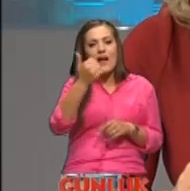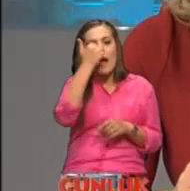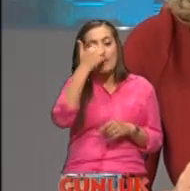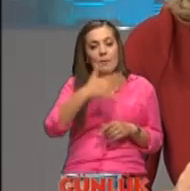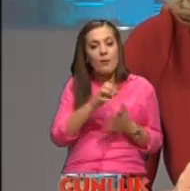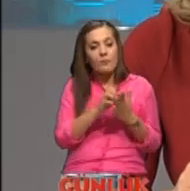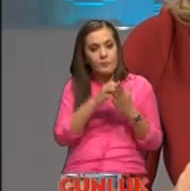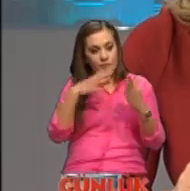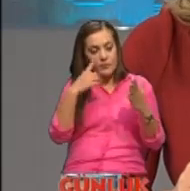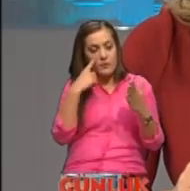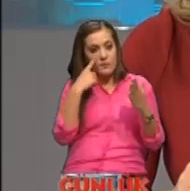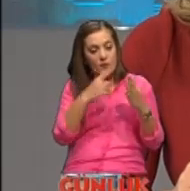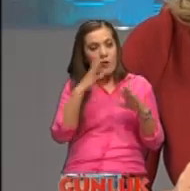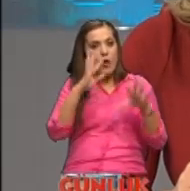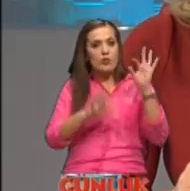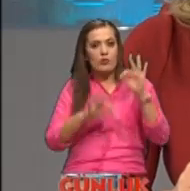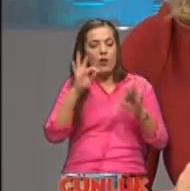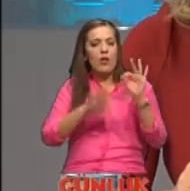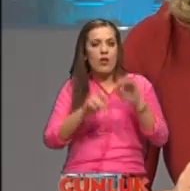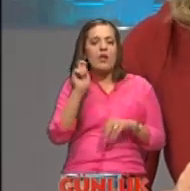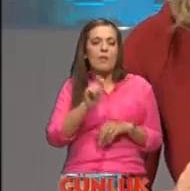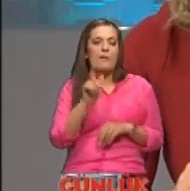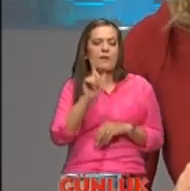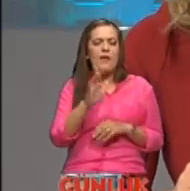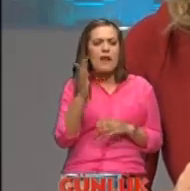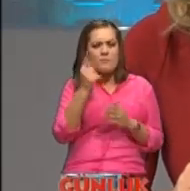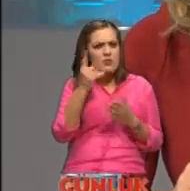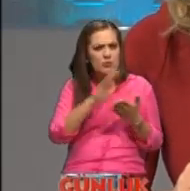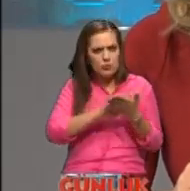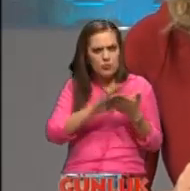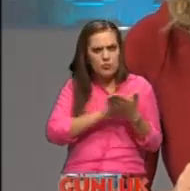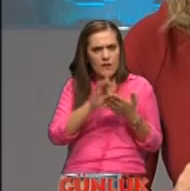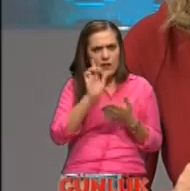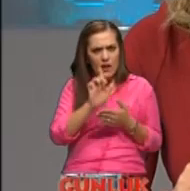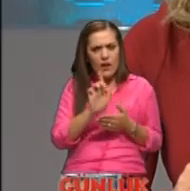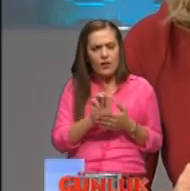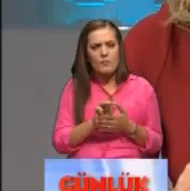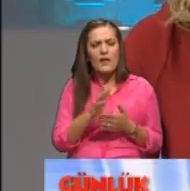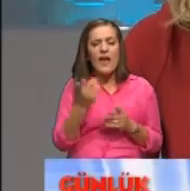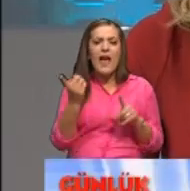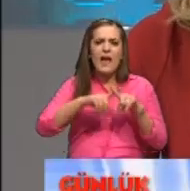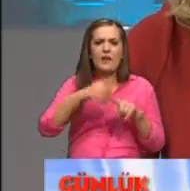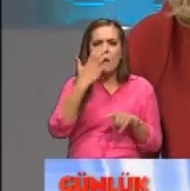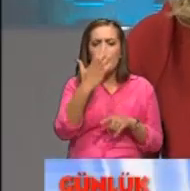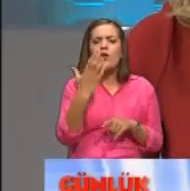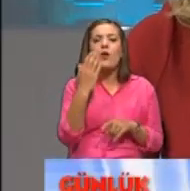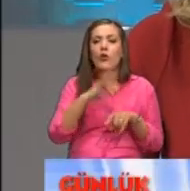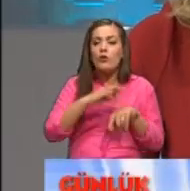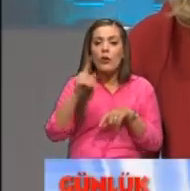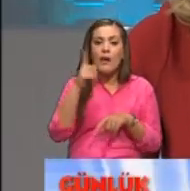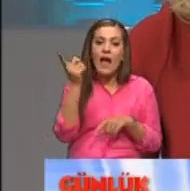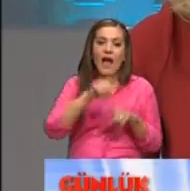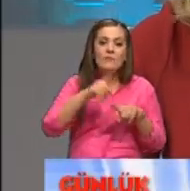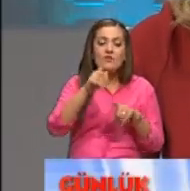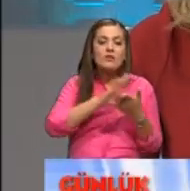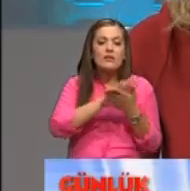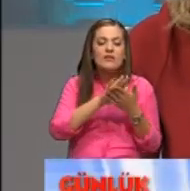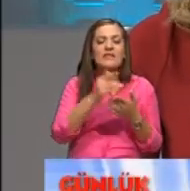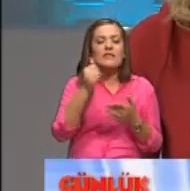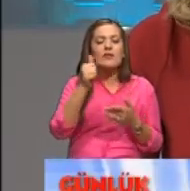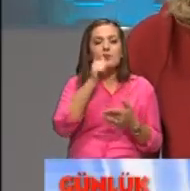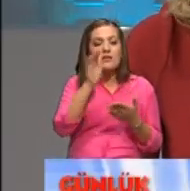şişlik yönünden gözlemlenmesi herhangi gerekiyor. Herhangi bir şey sürmeye bir şey gerekmedi. Ek önerisi olmadığı sürece